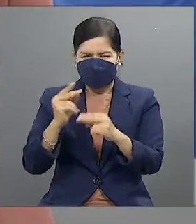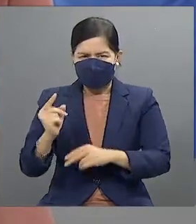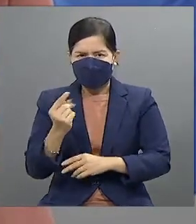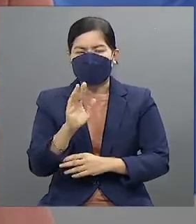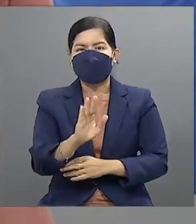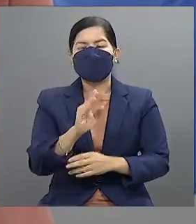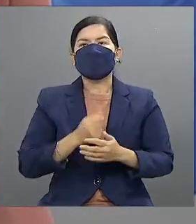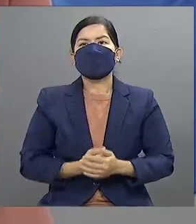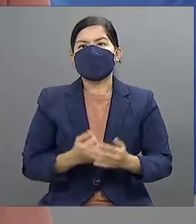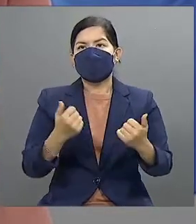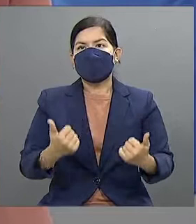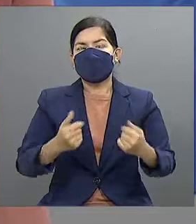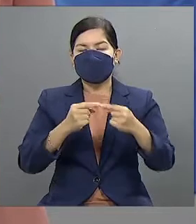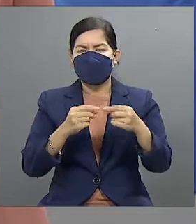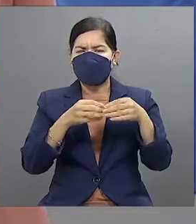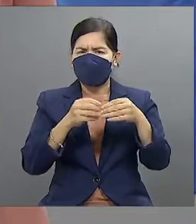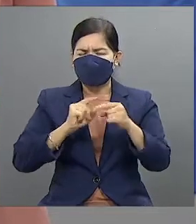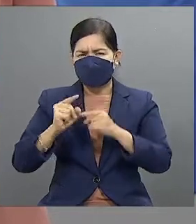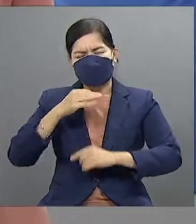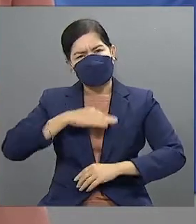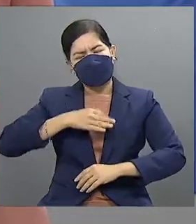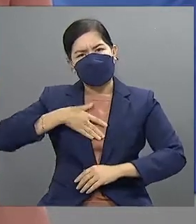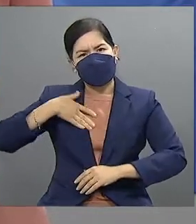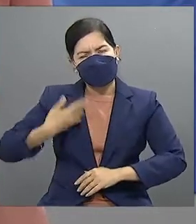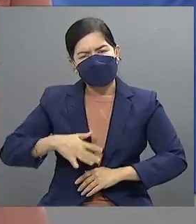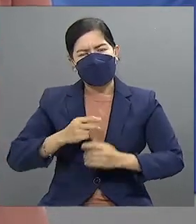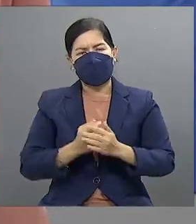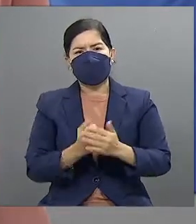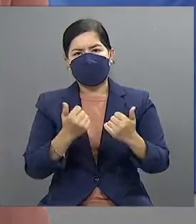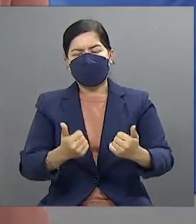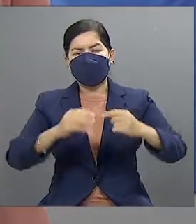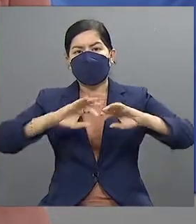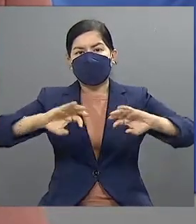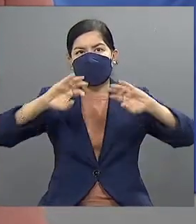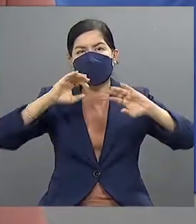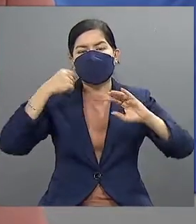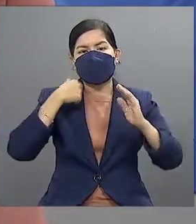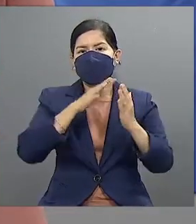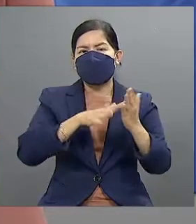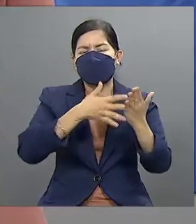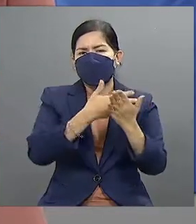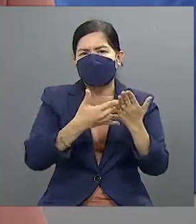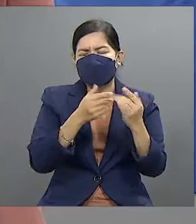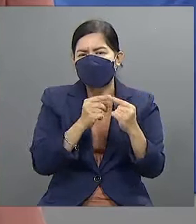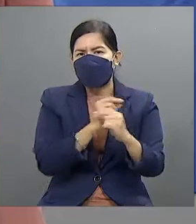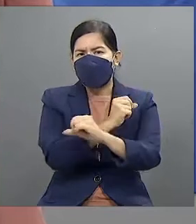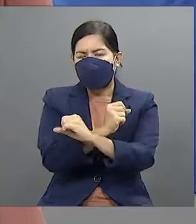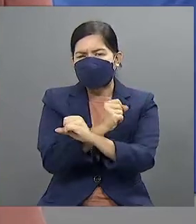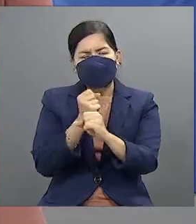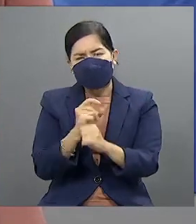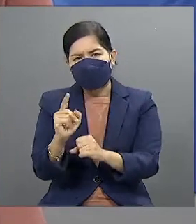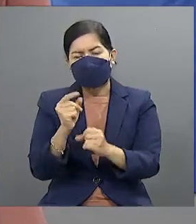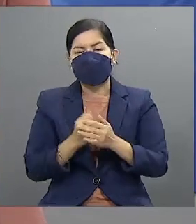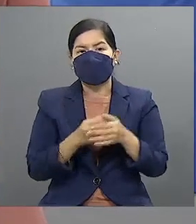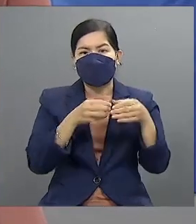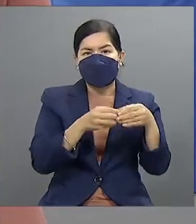กังวลแล้วค่ะว่ารัฐบาลจะออกมาตรการล็อกดาวน์หรือว่าปิดประเทศอีกครั้งหรือเปล่าโดยเฉพาะคนที่ทำงานในภาคธุรกิจการท่องเที่ยวนะคะ